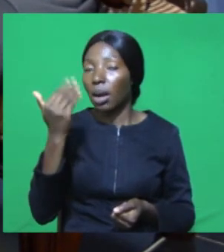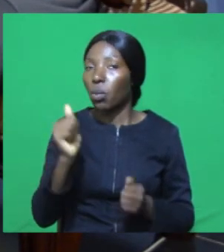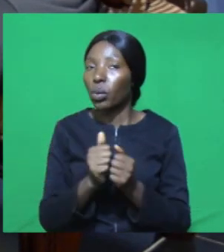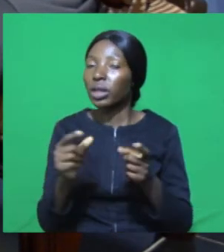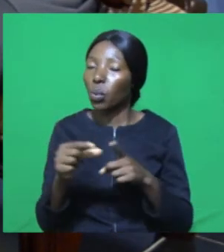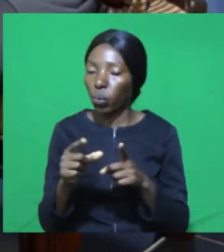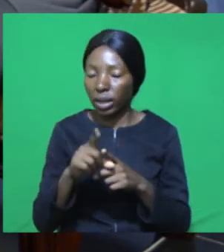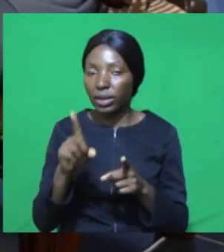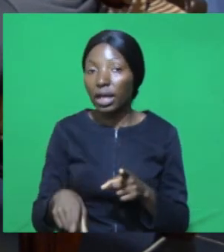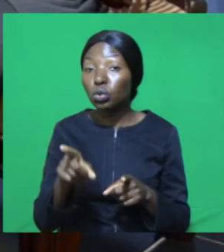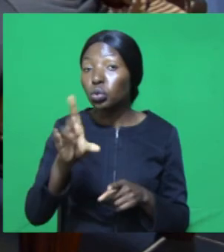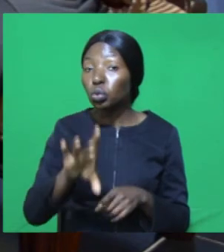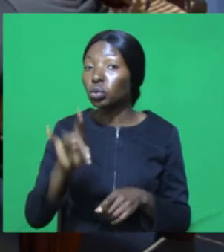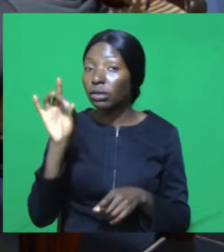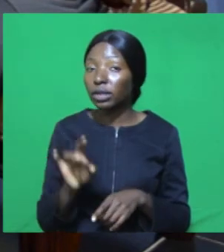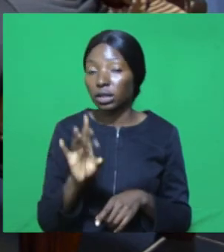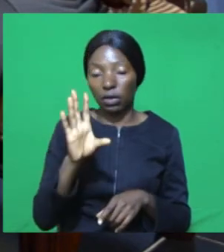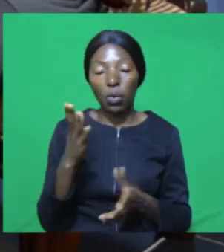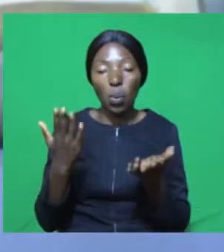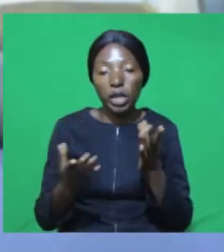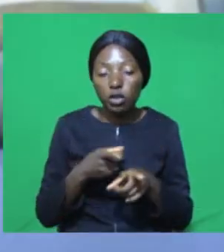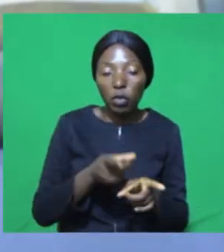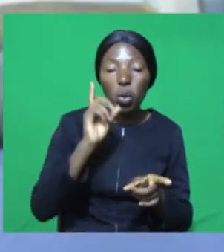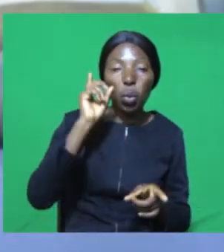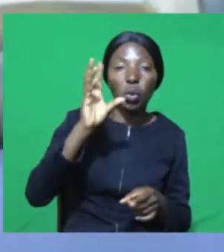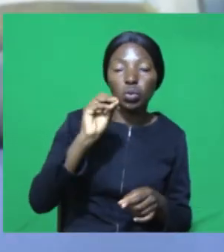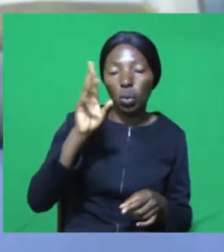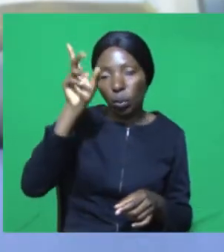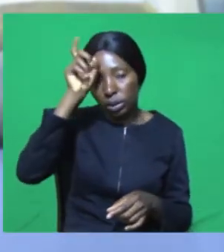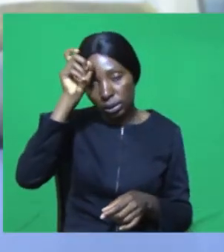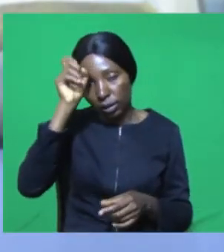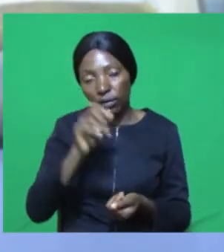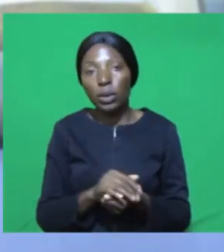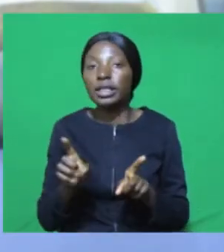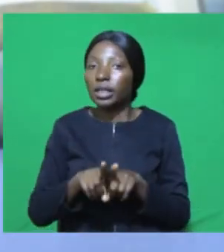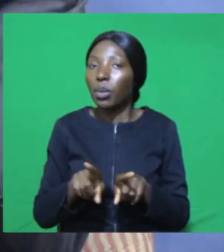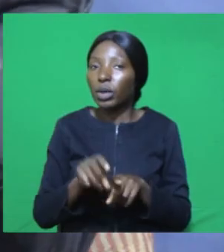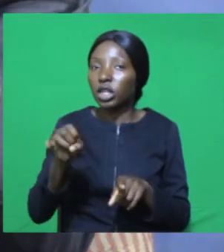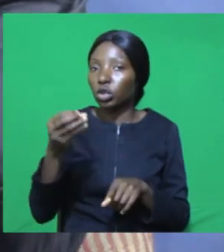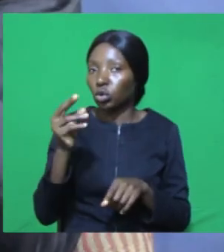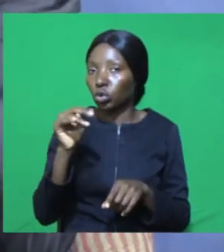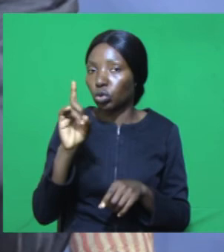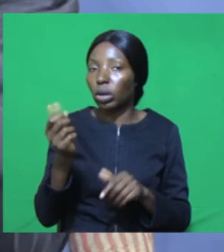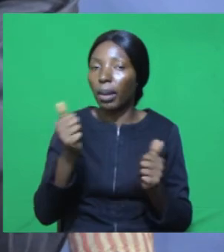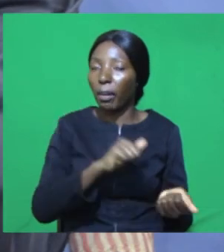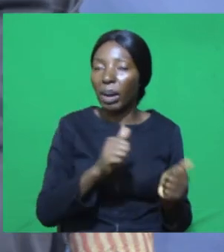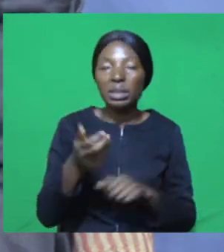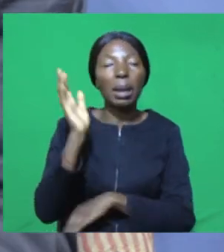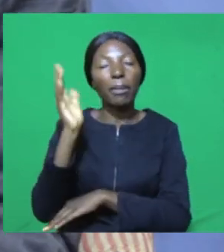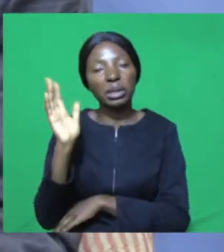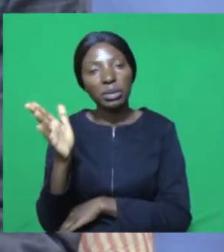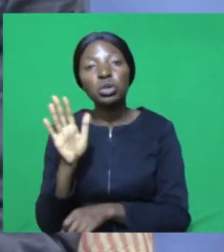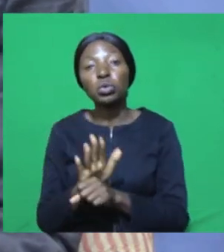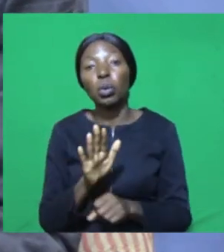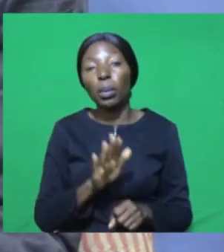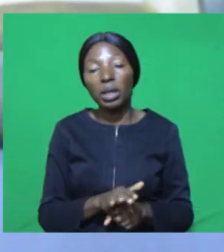Mhm. Saka ndozvakauya zvichiita John Mubhabhatidzi achigadzirira kuuya kwa Jesu. Aiparidzira vanhu John ainyatsisa pachena.